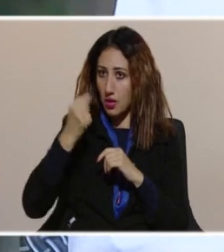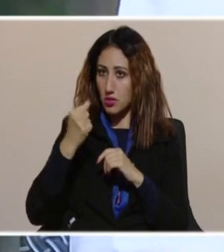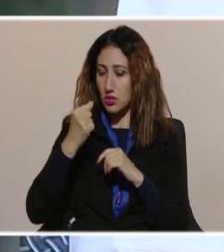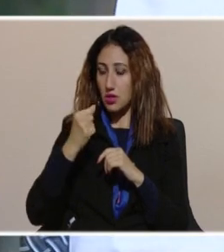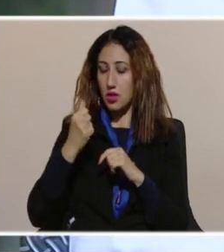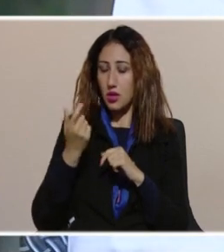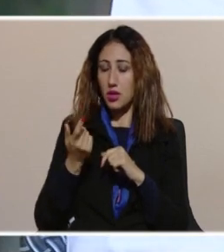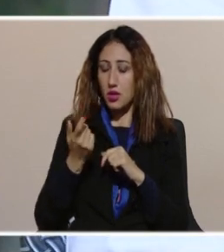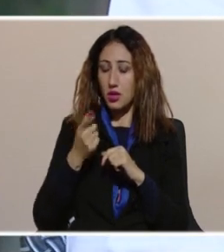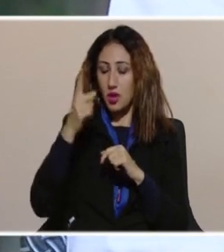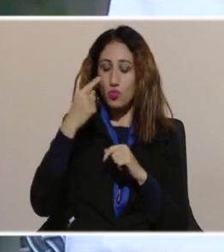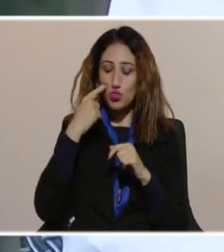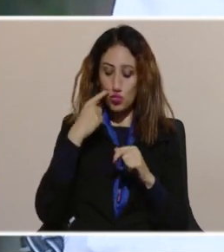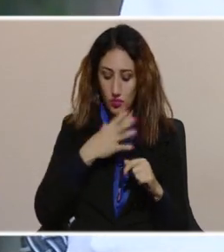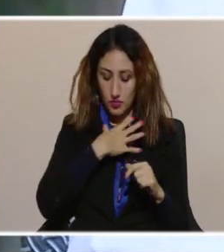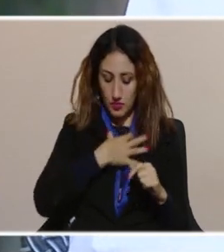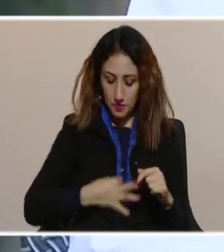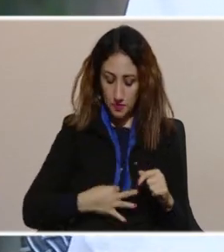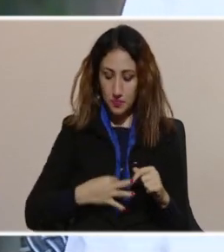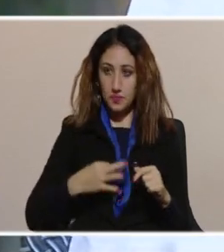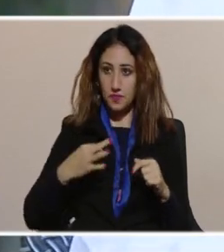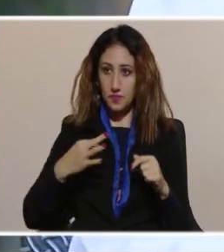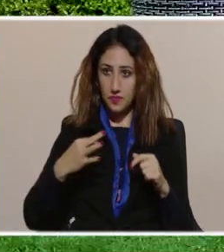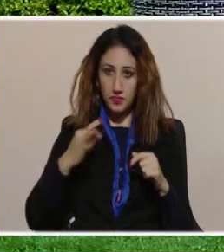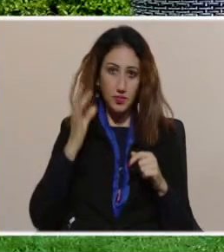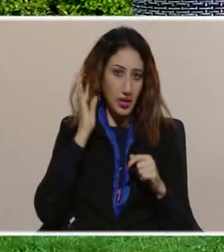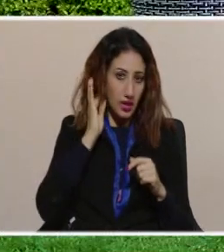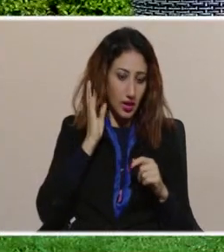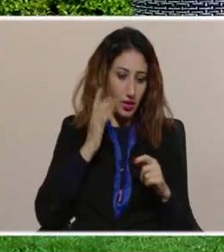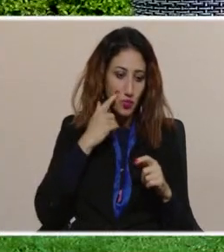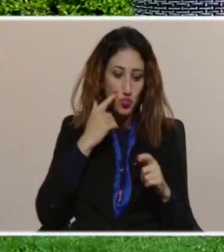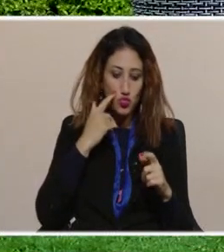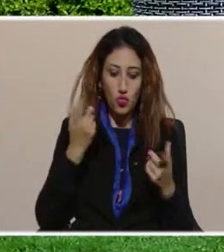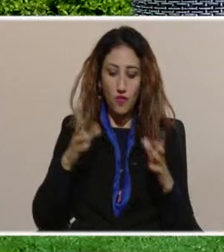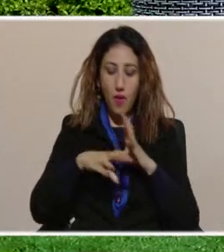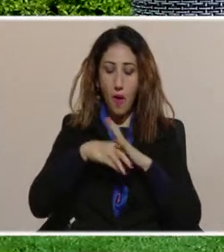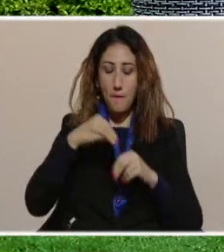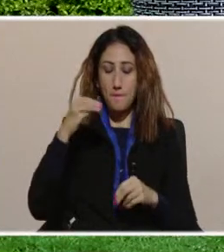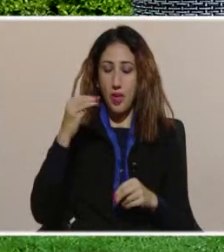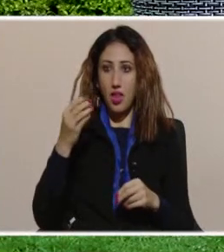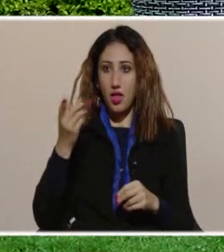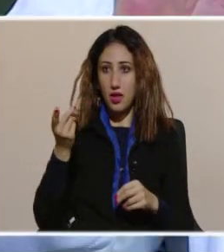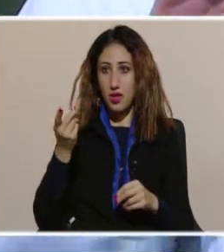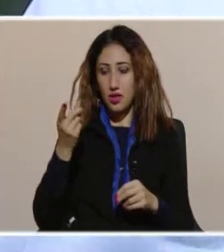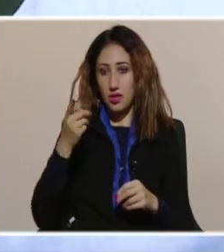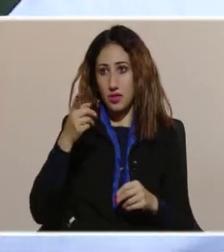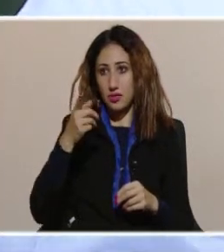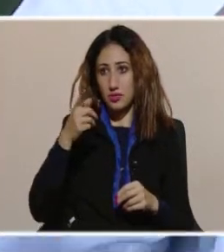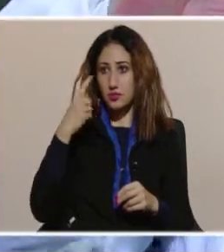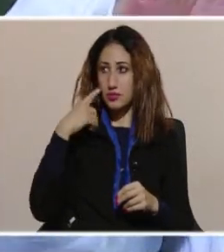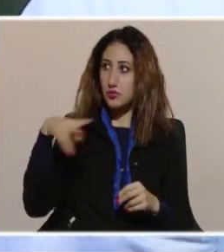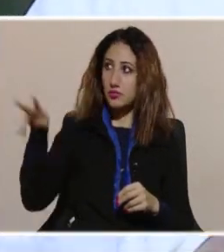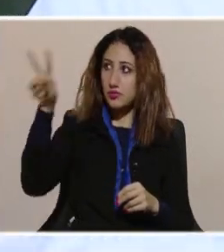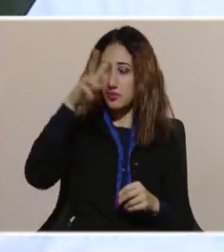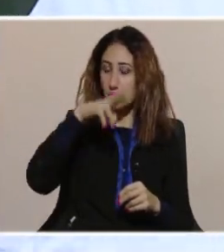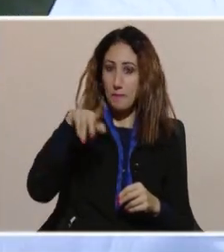بيفرشوا الاكسسوار، بيفرشوا ايه؟ كباريه فقاموا حاطين. فروحت لقيت انا